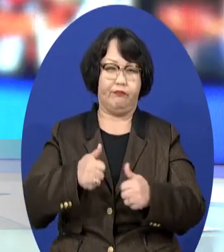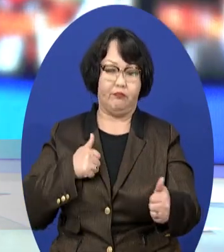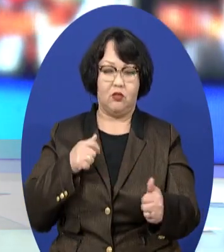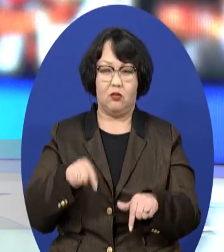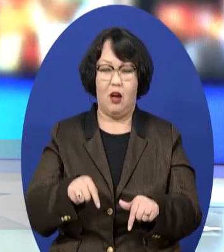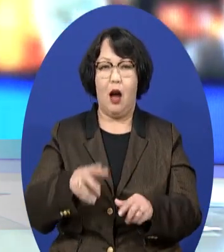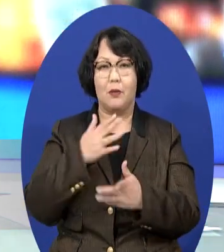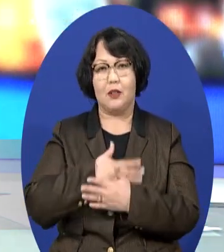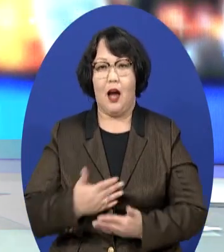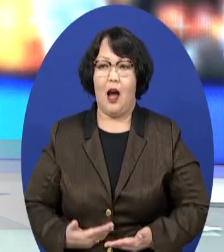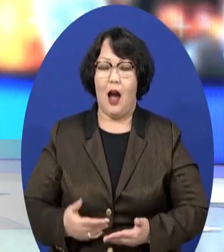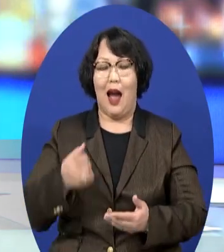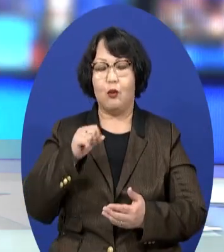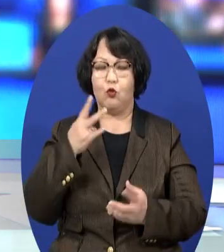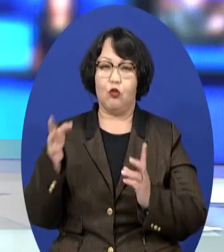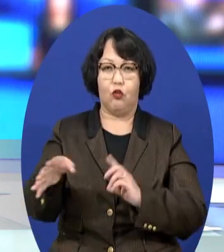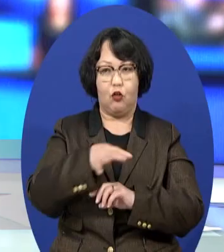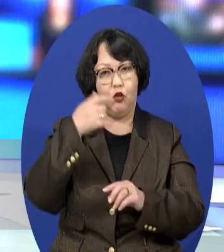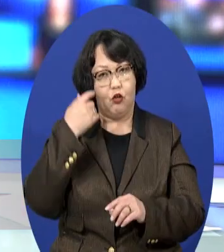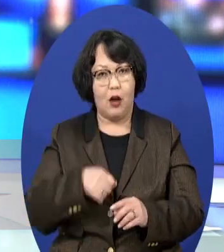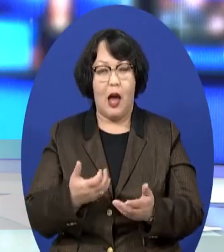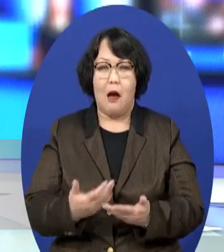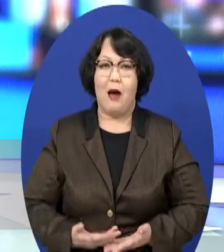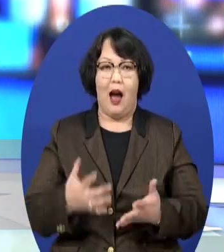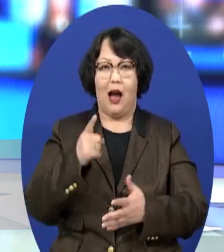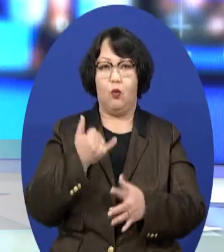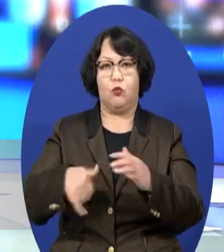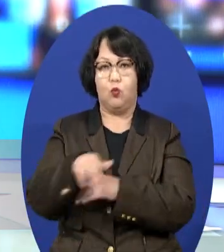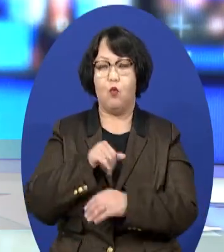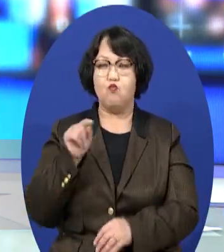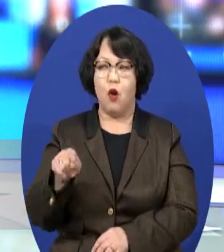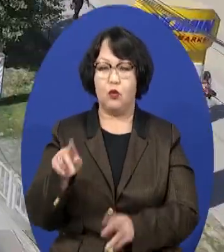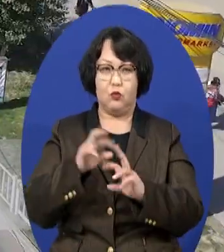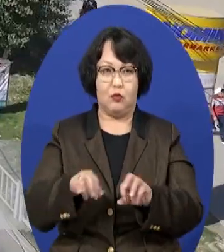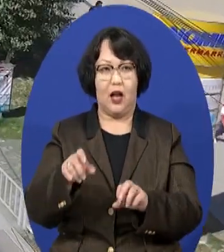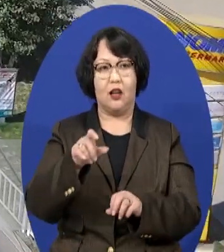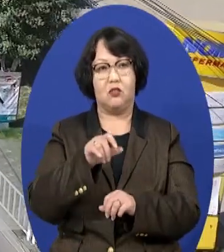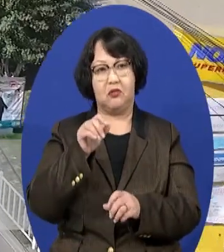тайван аюулгүй амьдарч болох дүүргийг хан уул дүүрэг гэж судалгаанд оролцсон иргэд хариулсан байна.